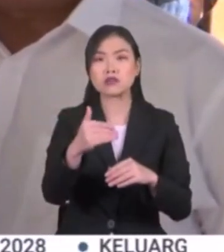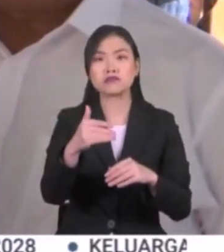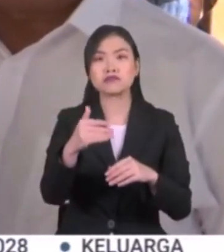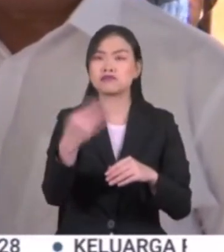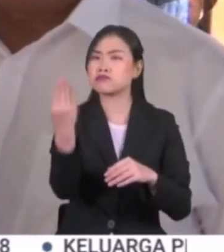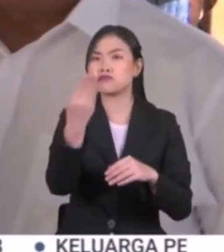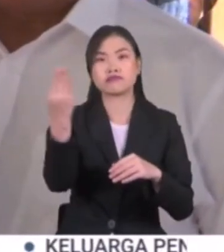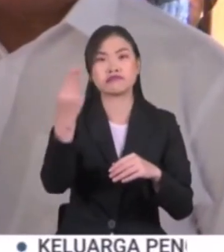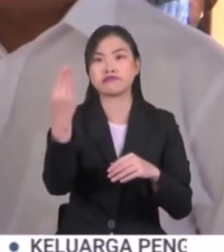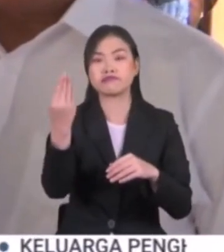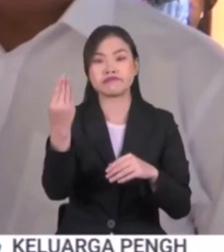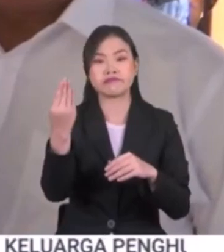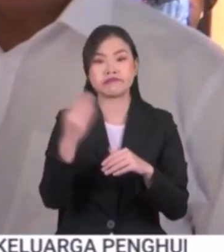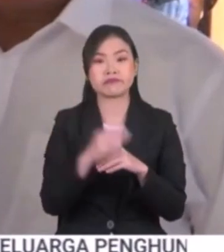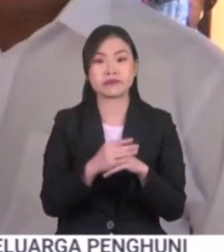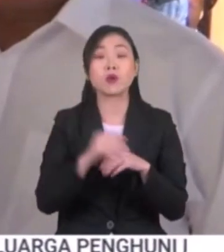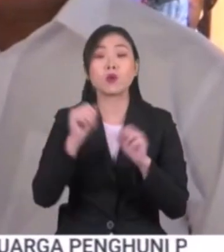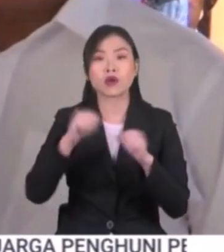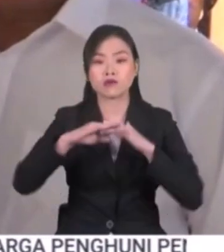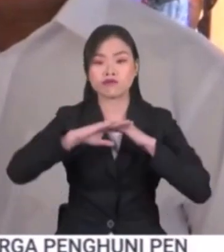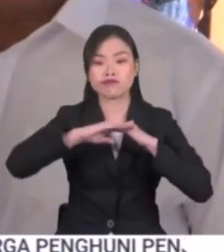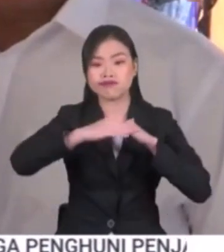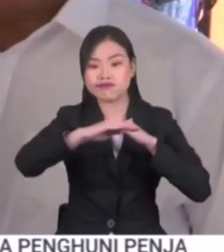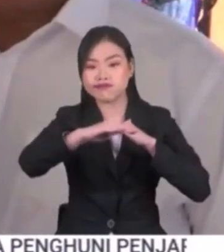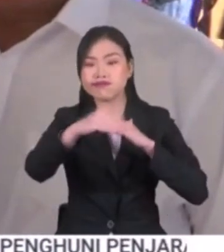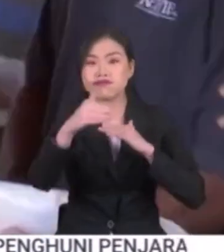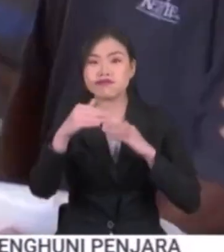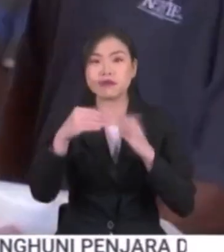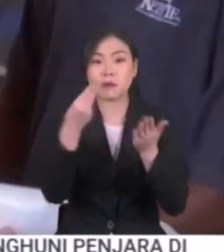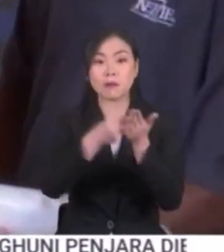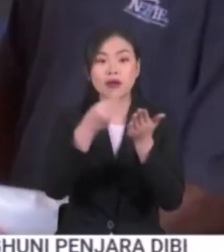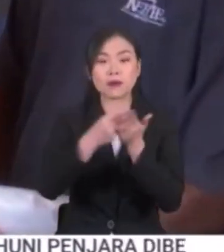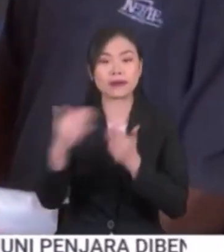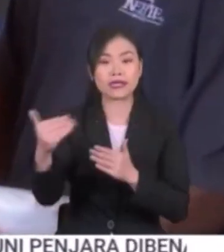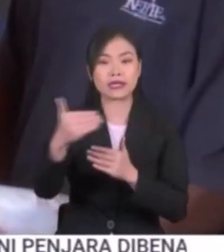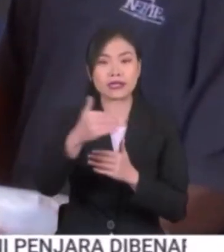munasabah supaya kita boleh stabilkan harga ikan kepada rakyat.